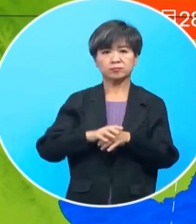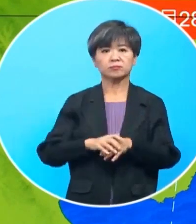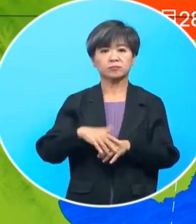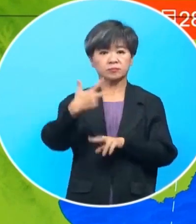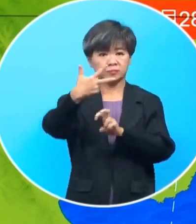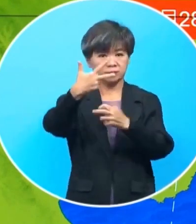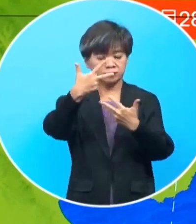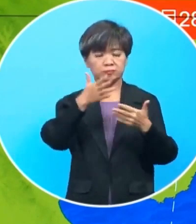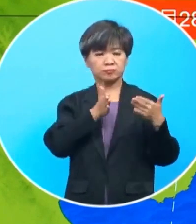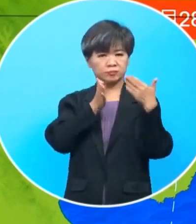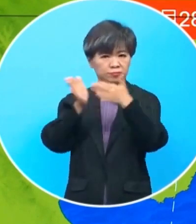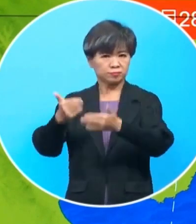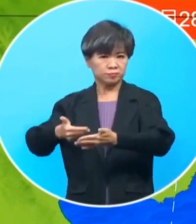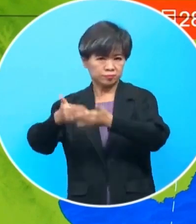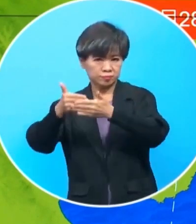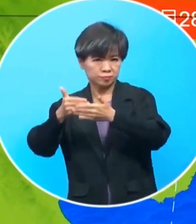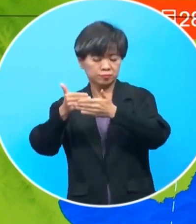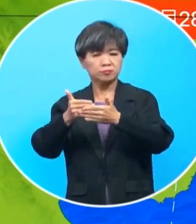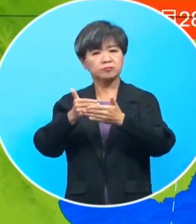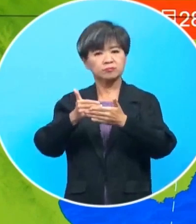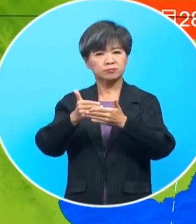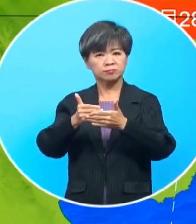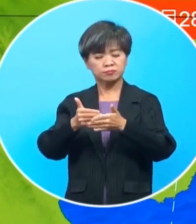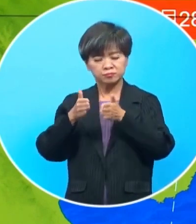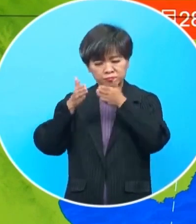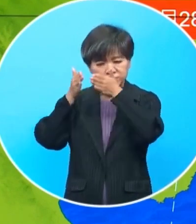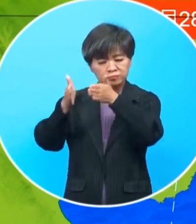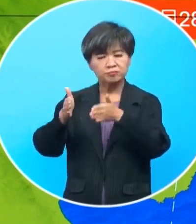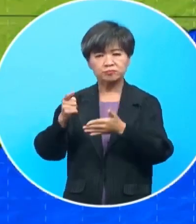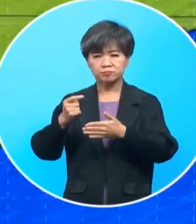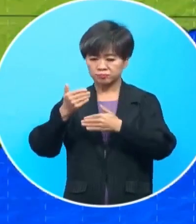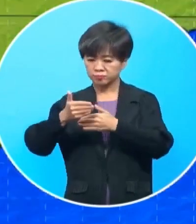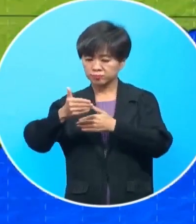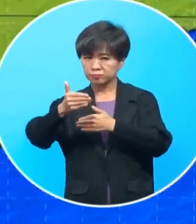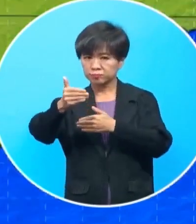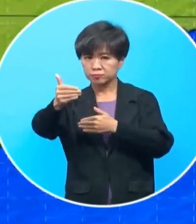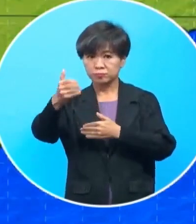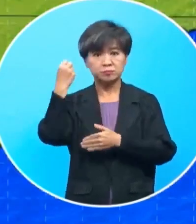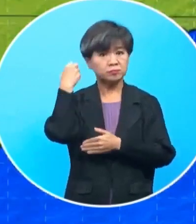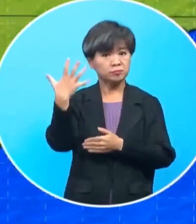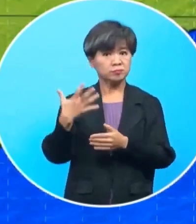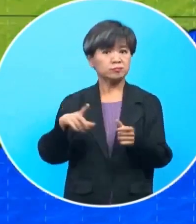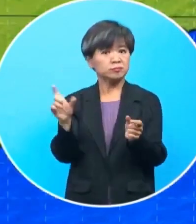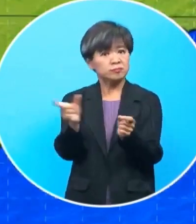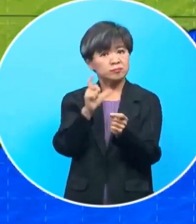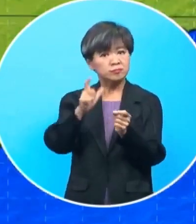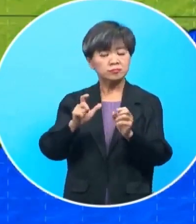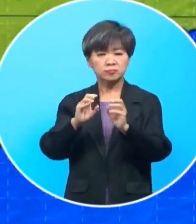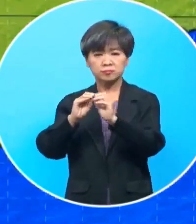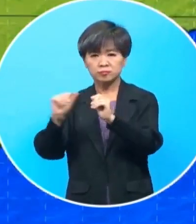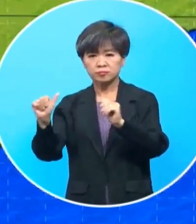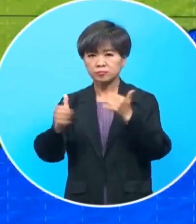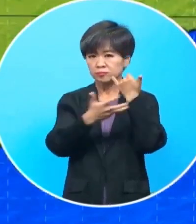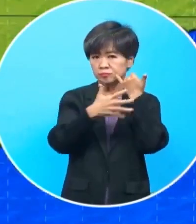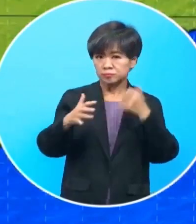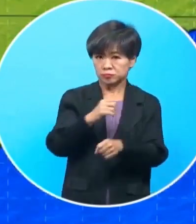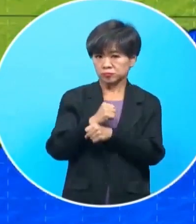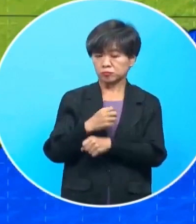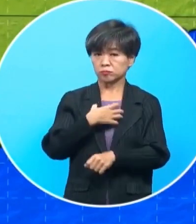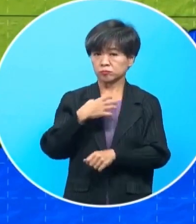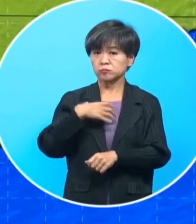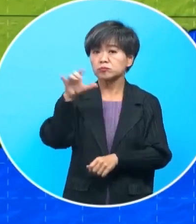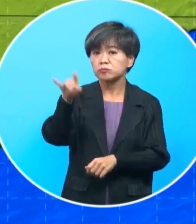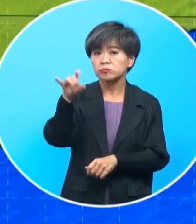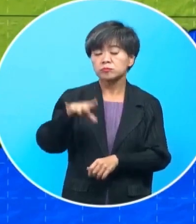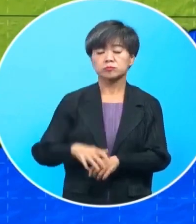入中国大陆。以这样的路径预测呢，最新的台风的陆上或者是海上警戒区域的范围，包